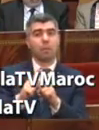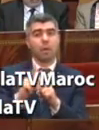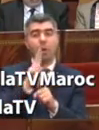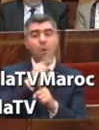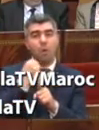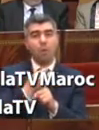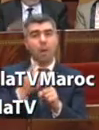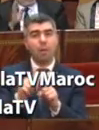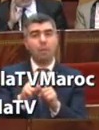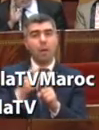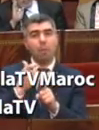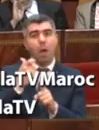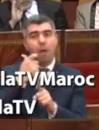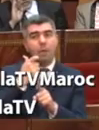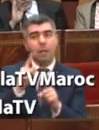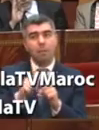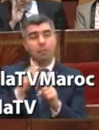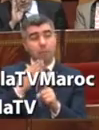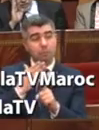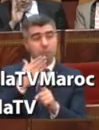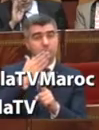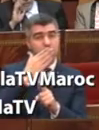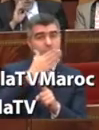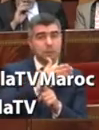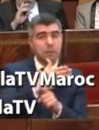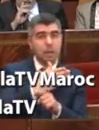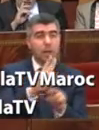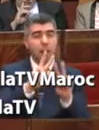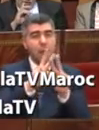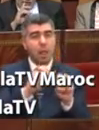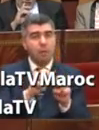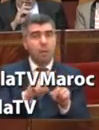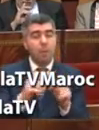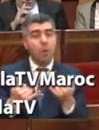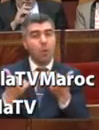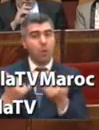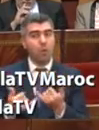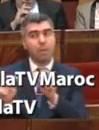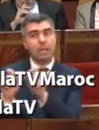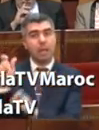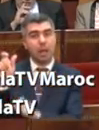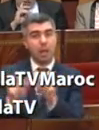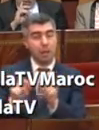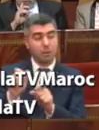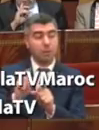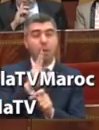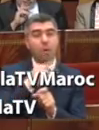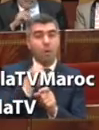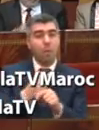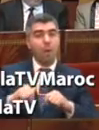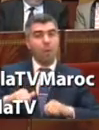لأنه نص بسطاء ما قاموش بالتعرض على مسطرة ديال التحفيظ. اليوم تيطالبوا الحكومة وتيطالبكم